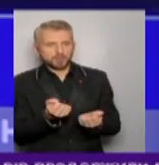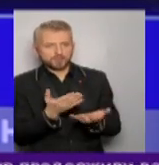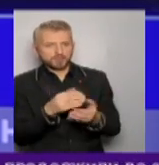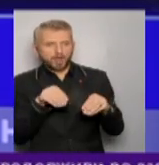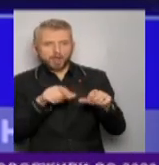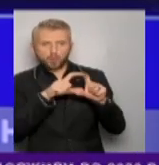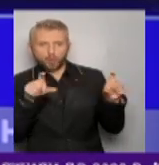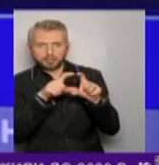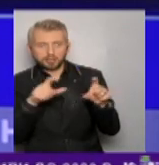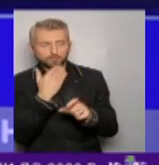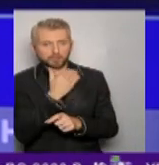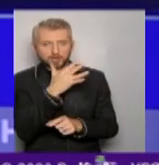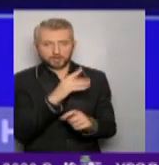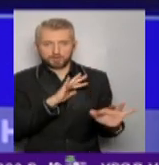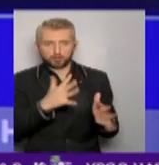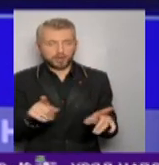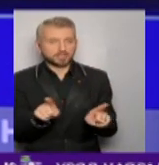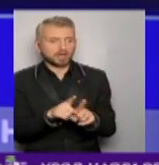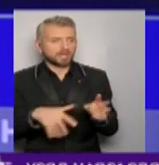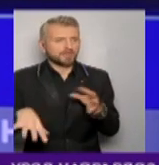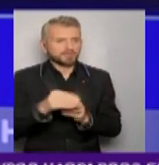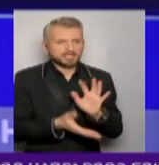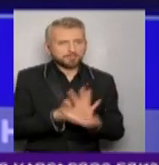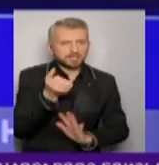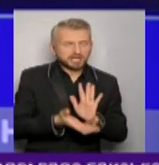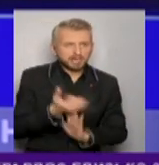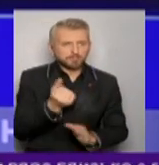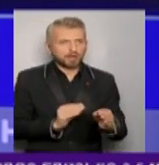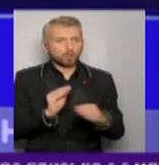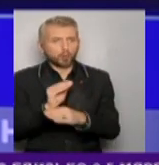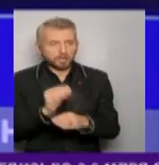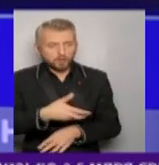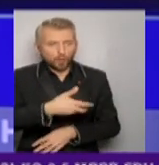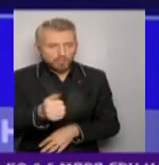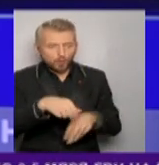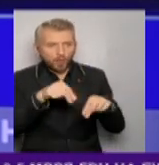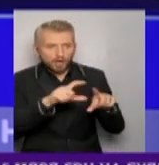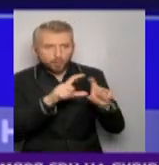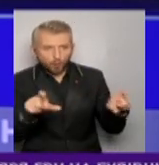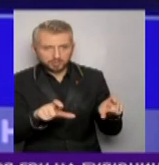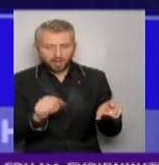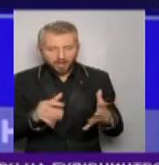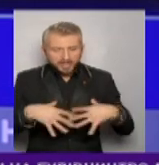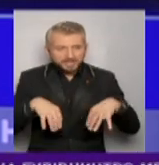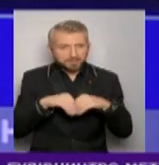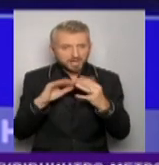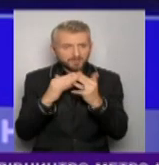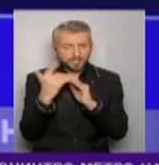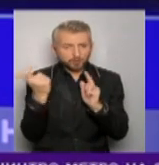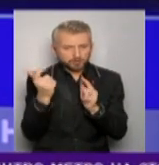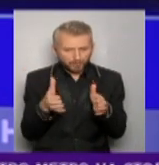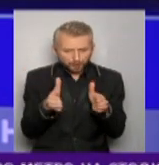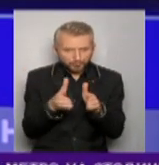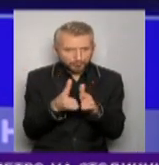роки особливо відбувається так, що всі підтримки, всі дотації отримують агрохолдинги, а те сімейне маленьке фермерське господарство не може